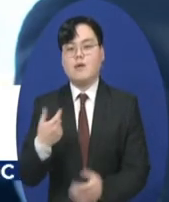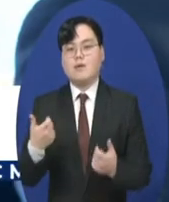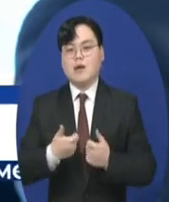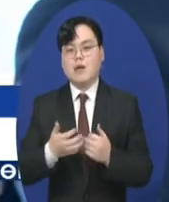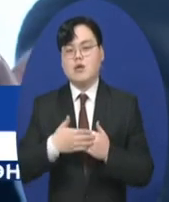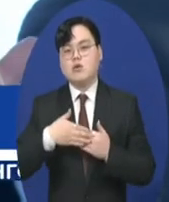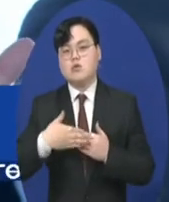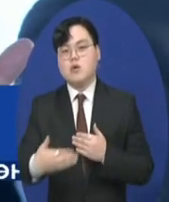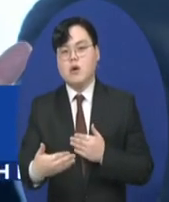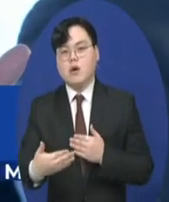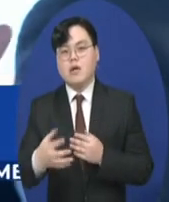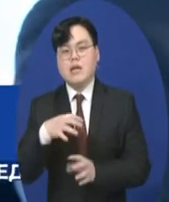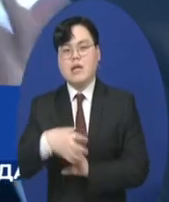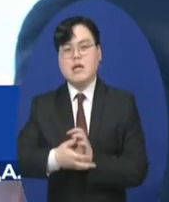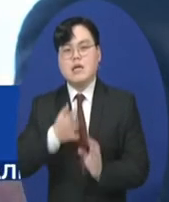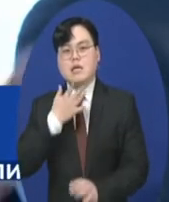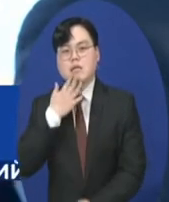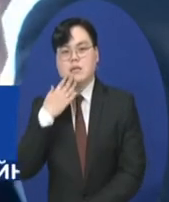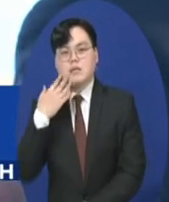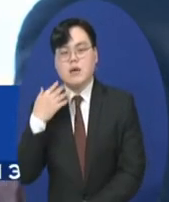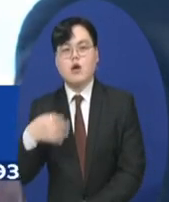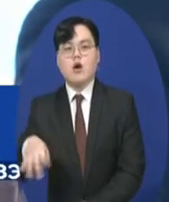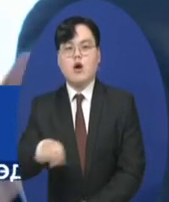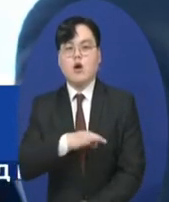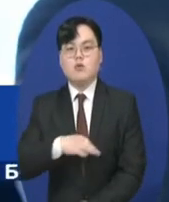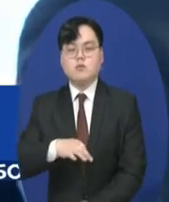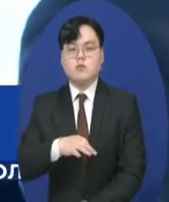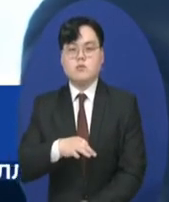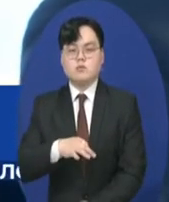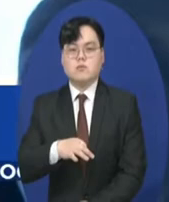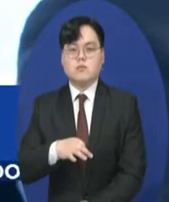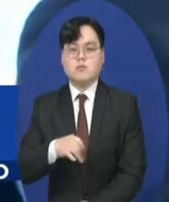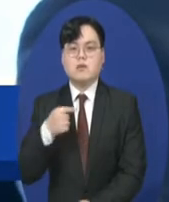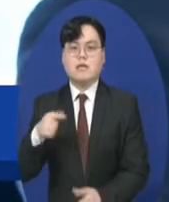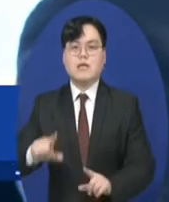үзээгүй ийм нөхцөл байдалтай та бид нүүрдэж өнөөл бодтой байна.